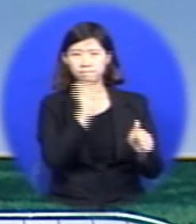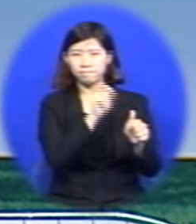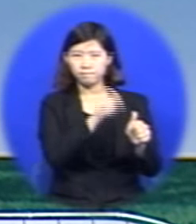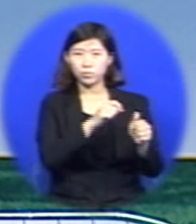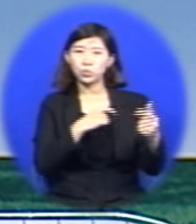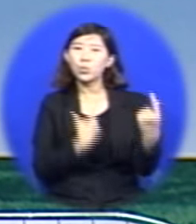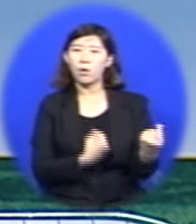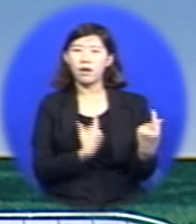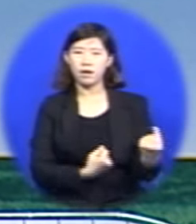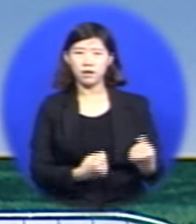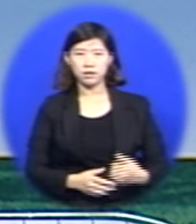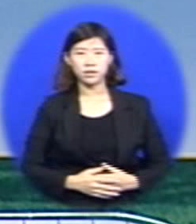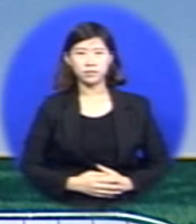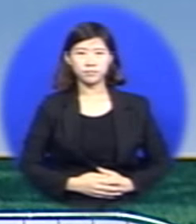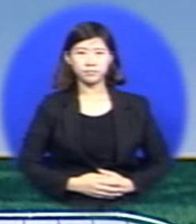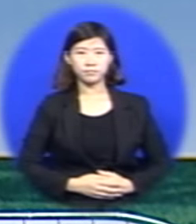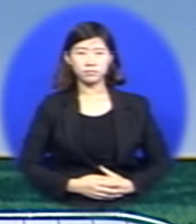거죠.